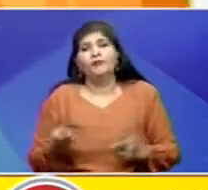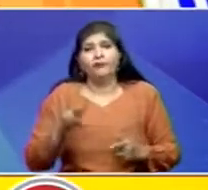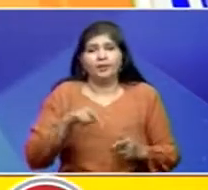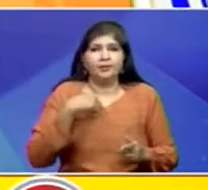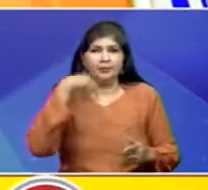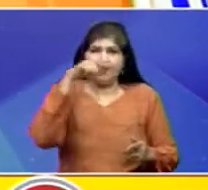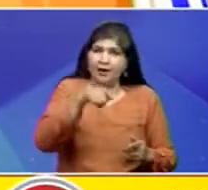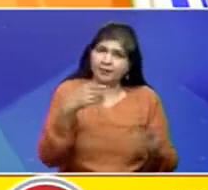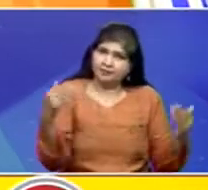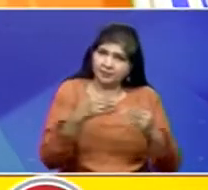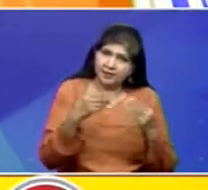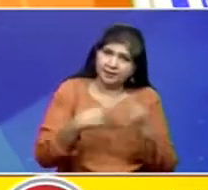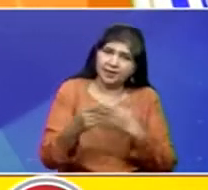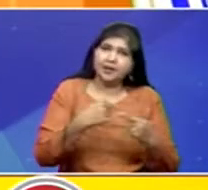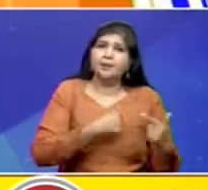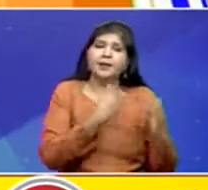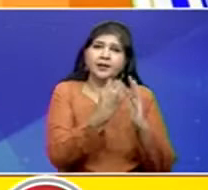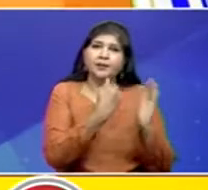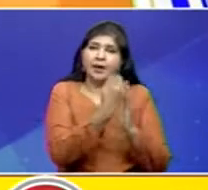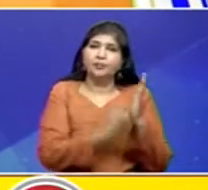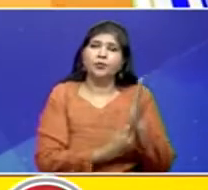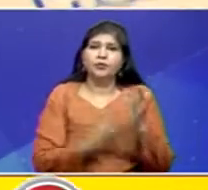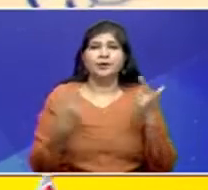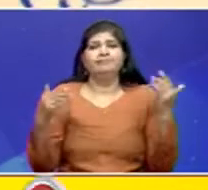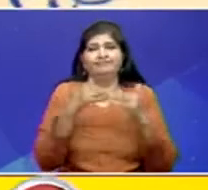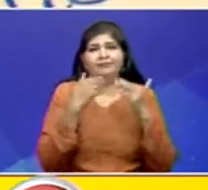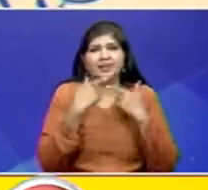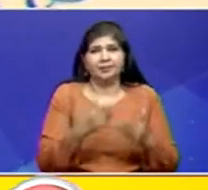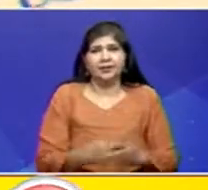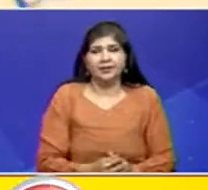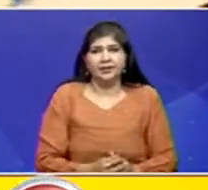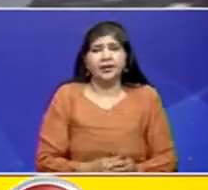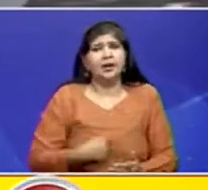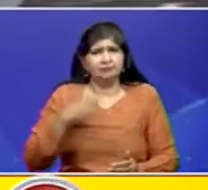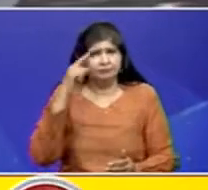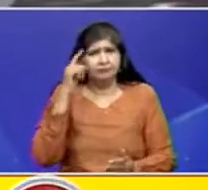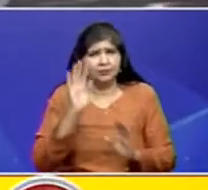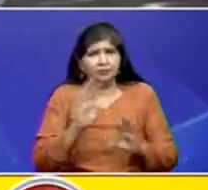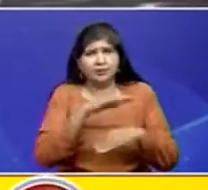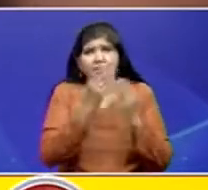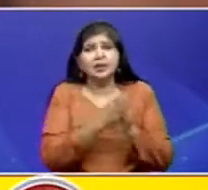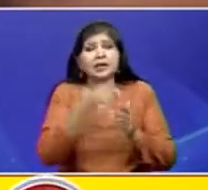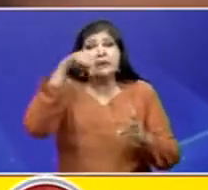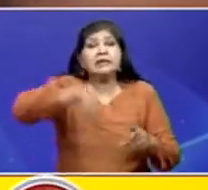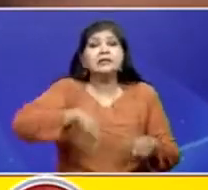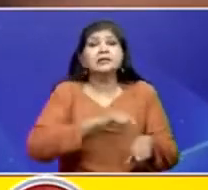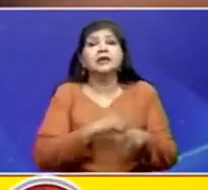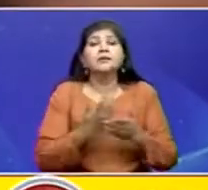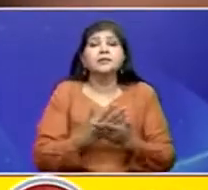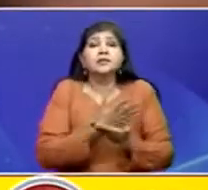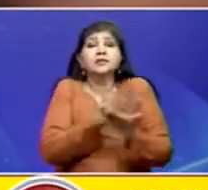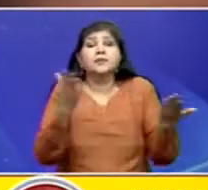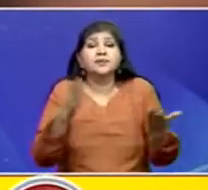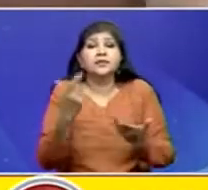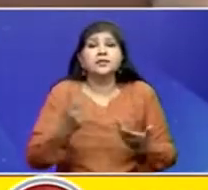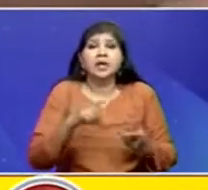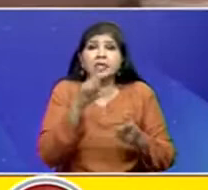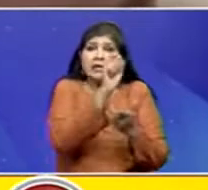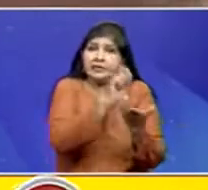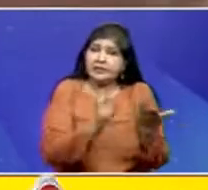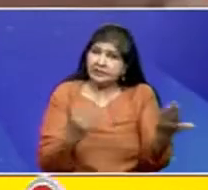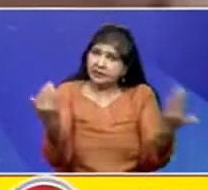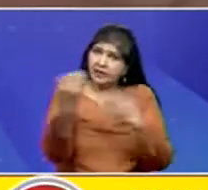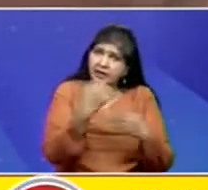आप से मन की बात करने आया हूँ जानते हैं इस बार मुझे सबसे ज़्यादा चिठिया